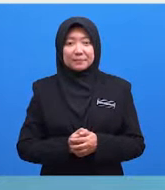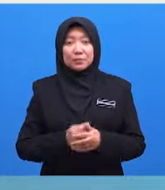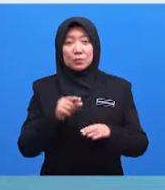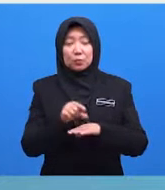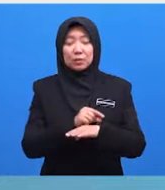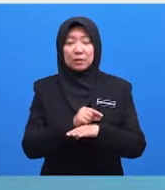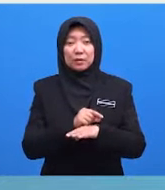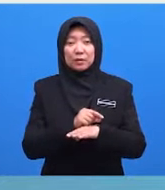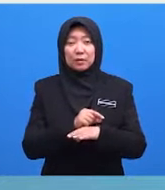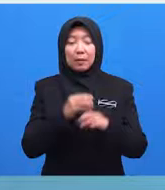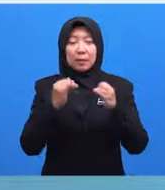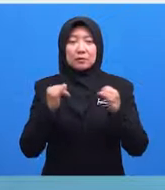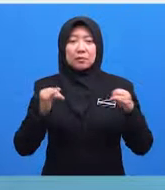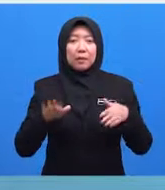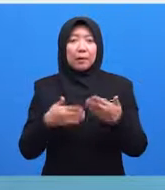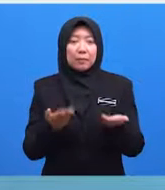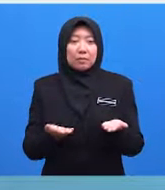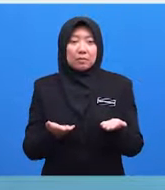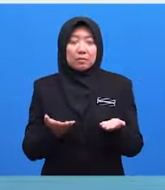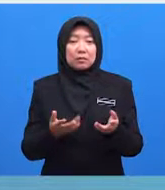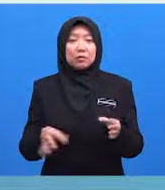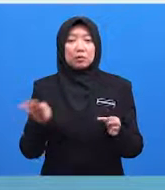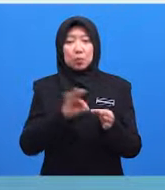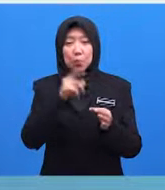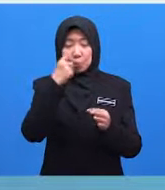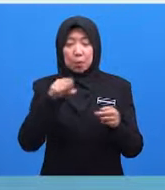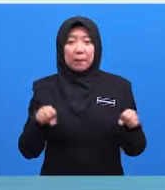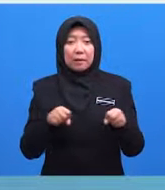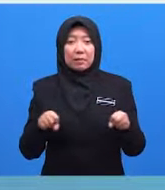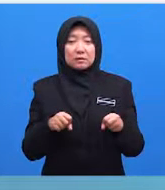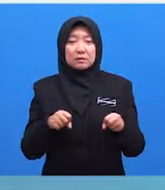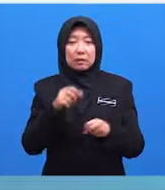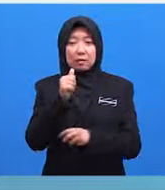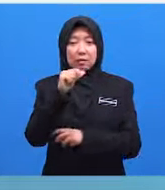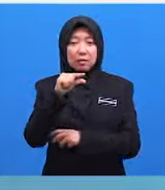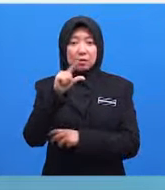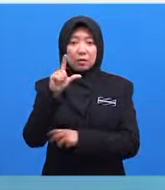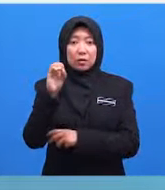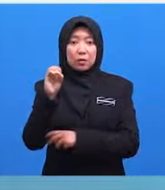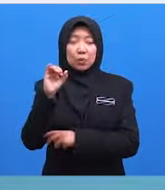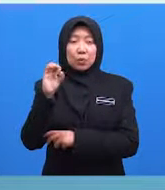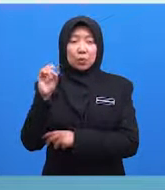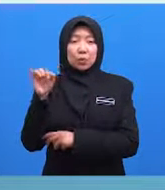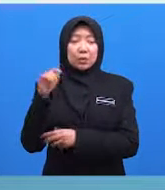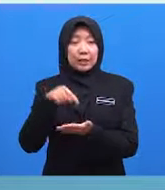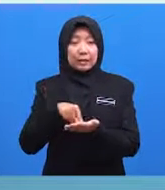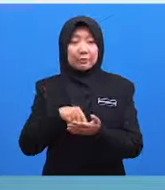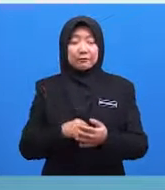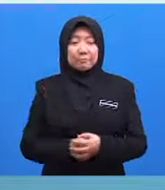penggunaan pasta yang bagaimanakah sesuai untuk masakan aglio olio ini?